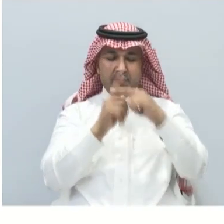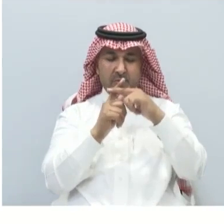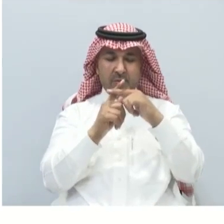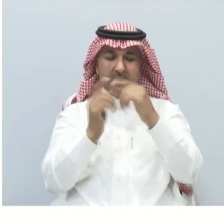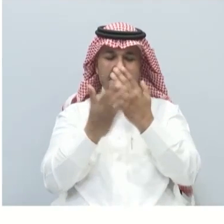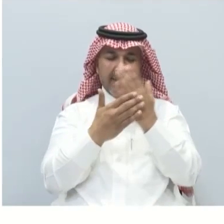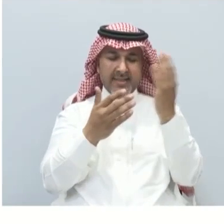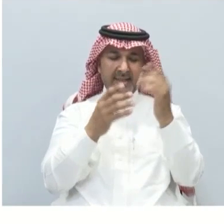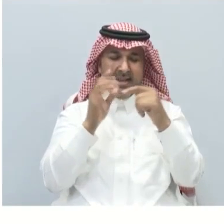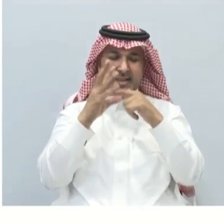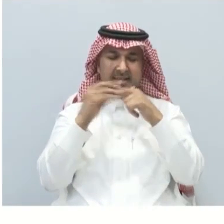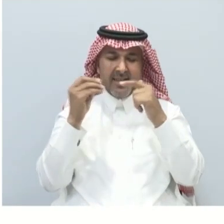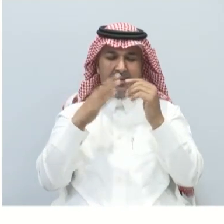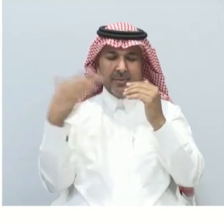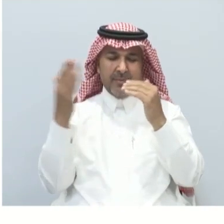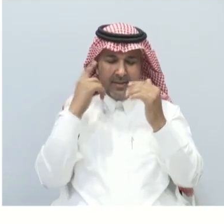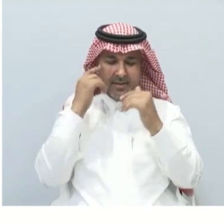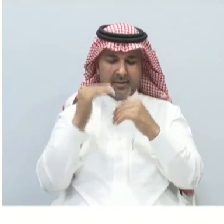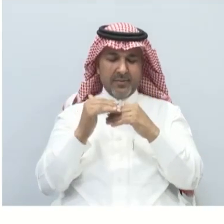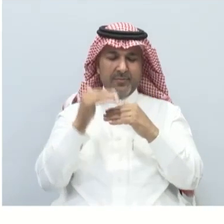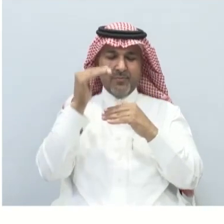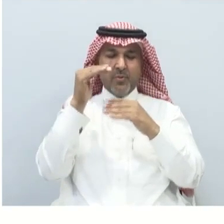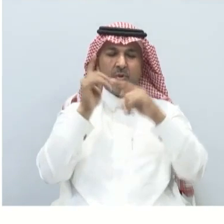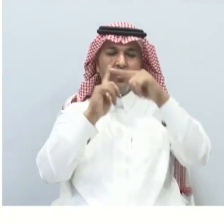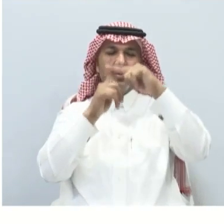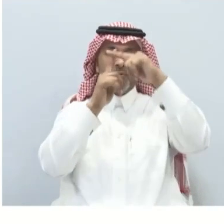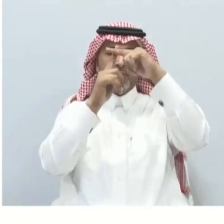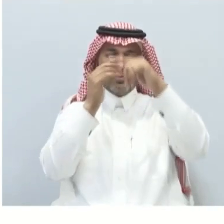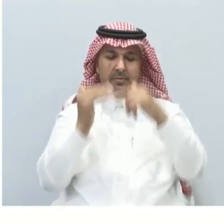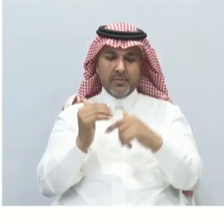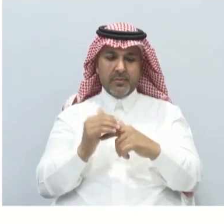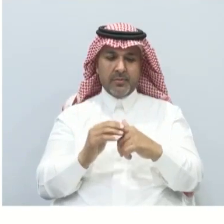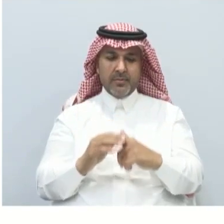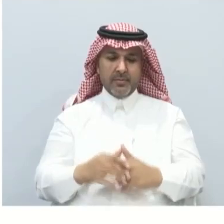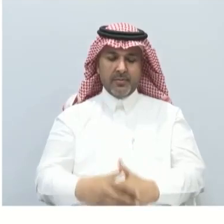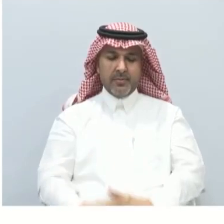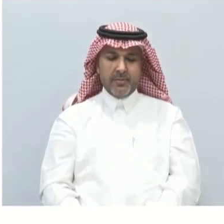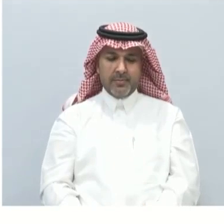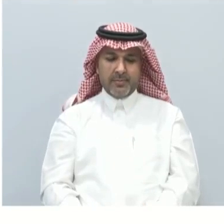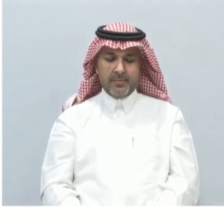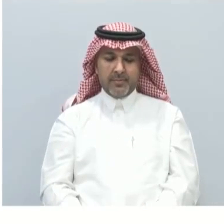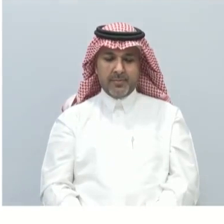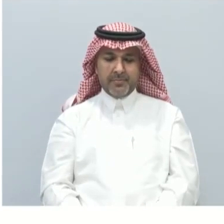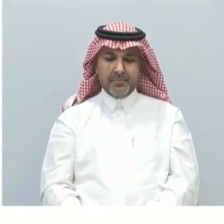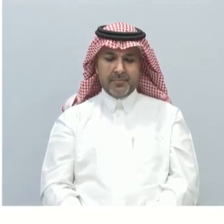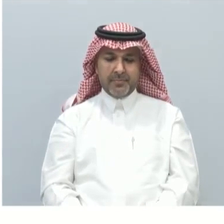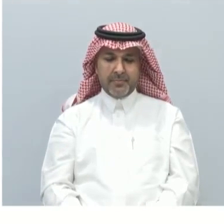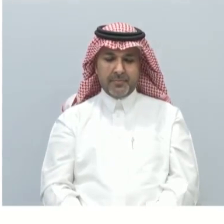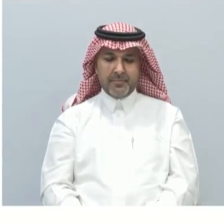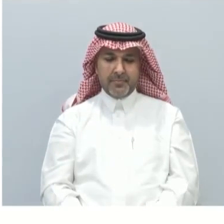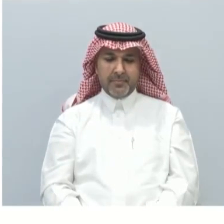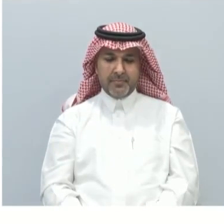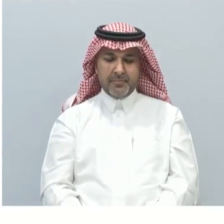والانسحاب الراسي اذا كان للاعلى حيكون موجب واذا كان الاسفل سيكون بالسالب بهذا الشكل